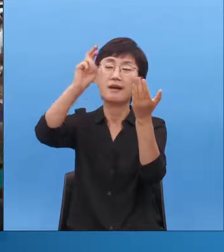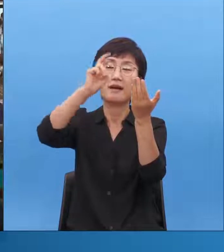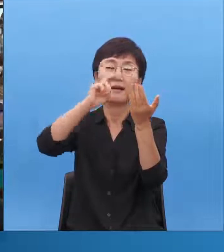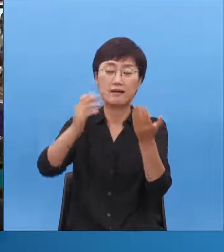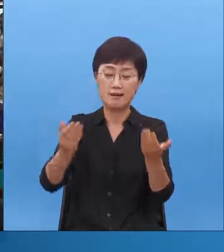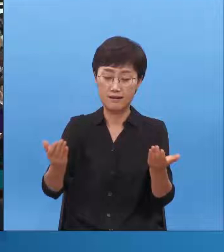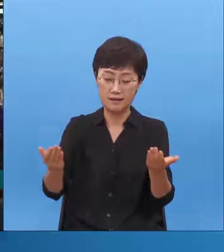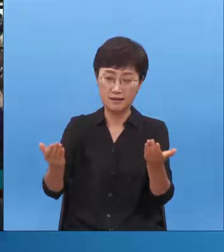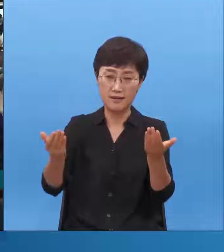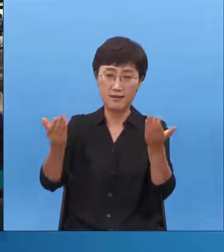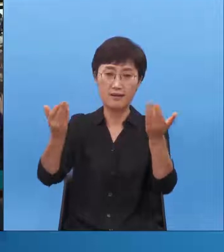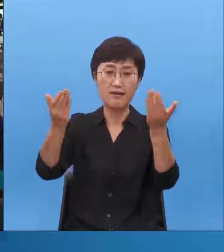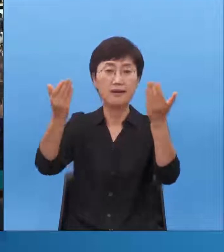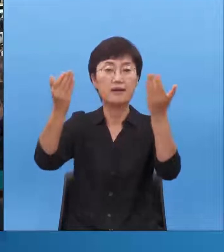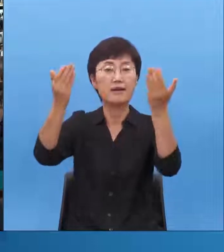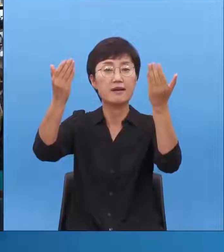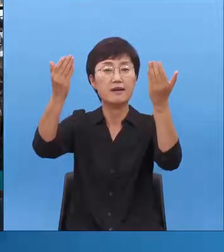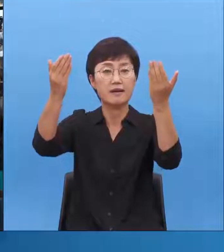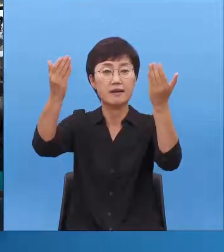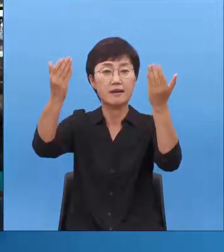할렐루야